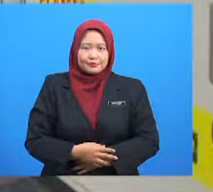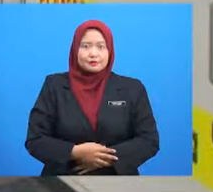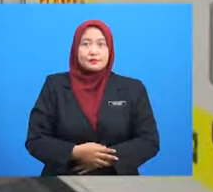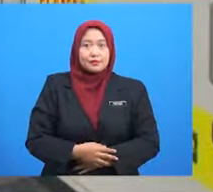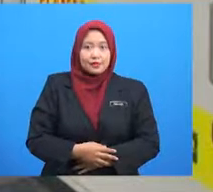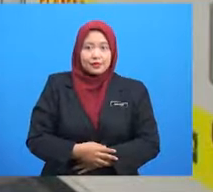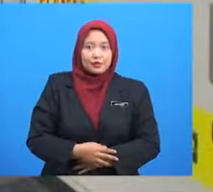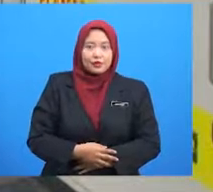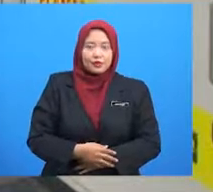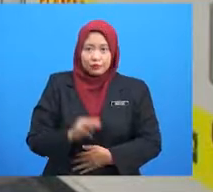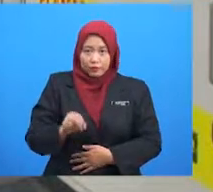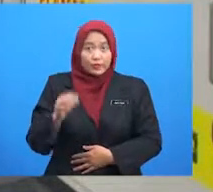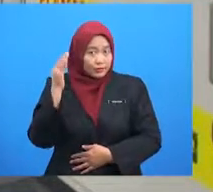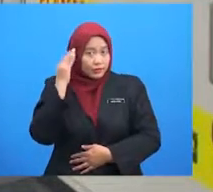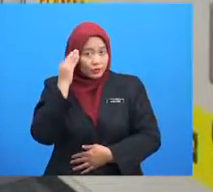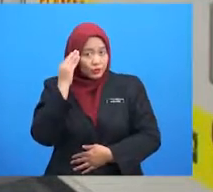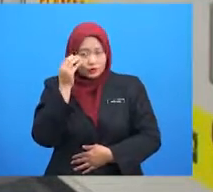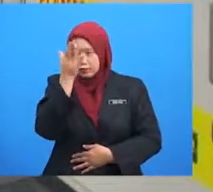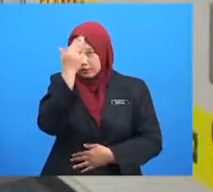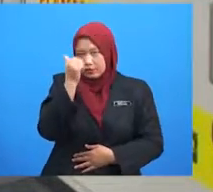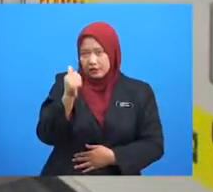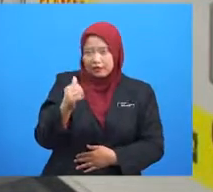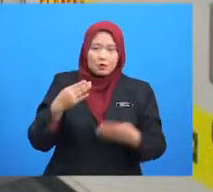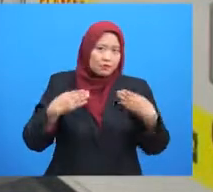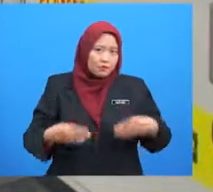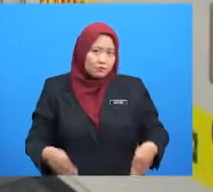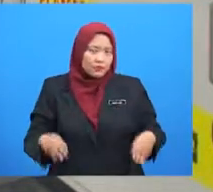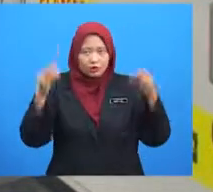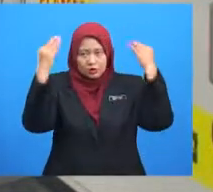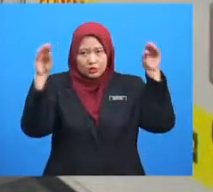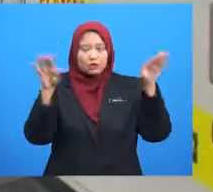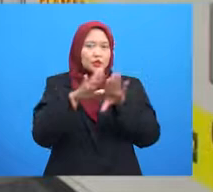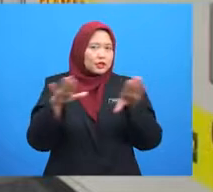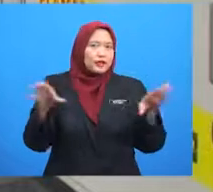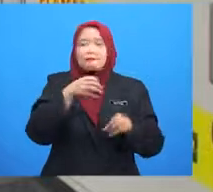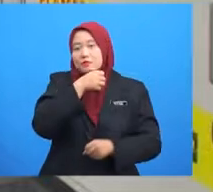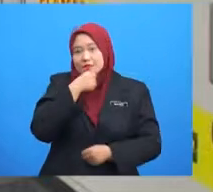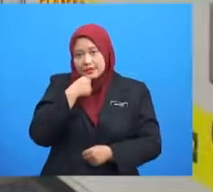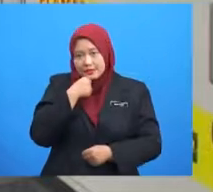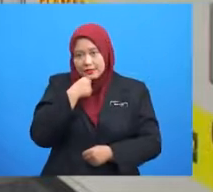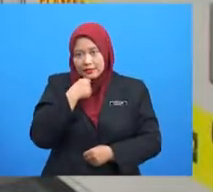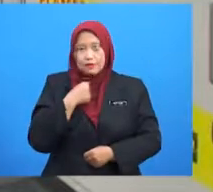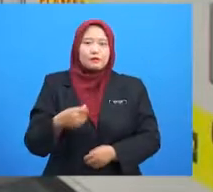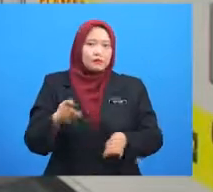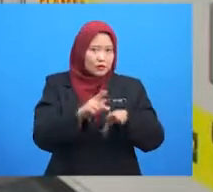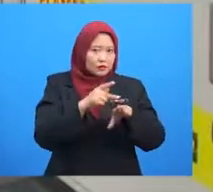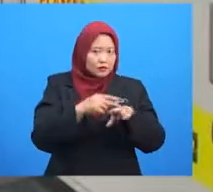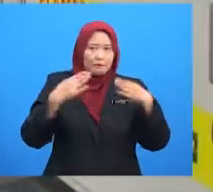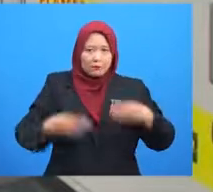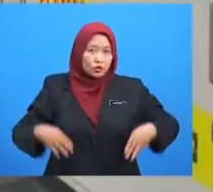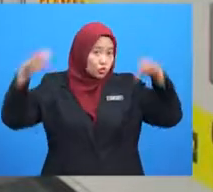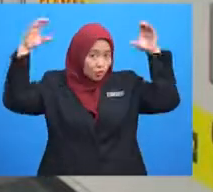Ha, murid dah tahu kenapa baju cikgu tak basah bila pakai baju hujan? Baik, cikgu akan